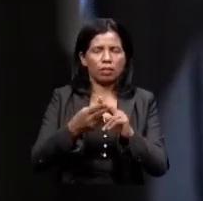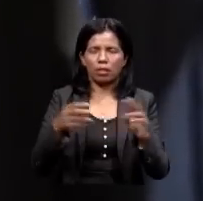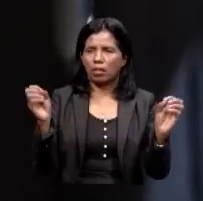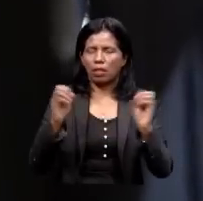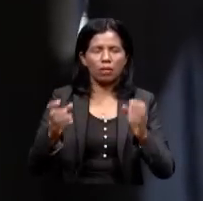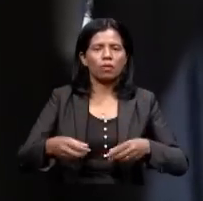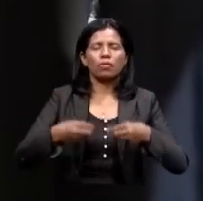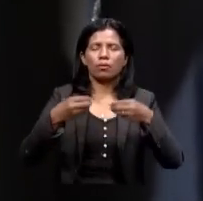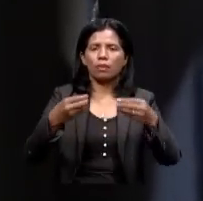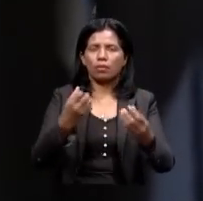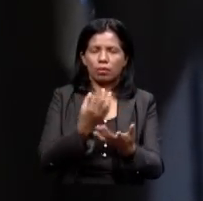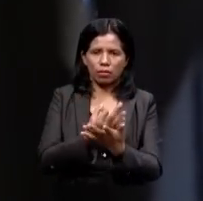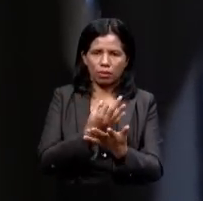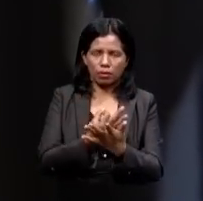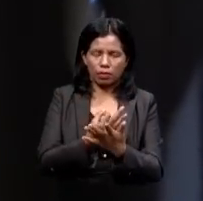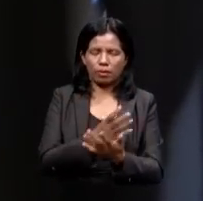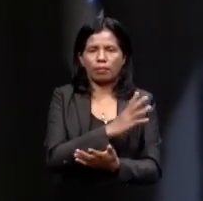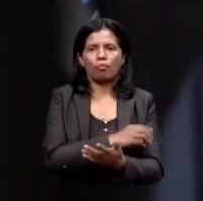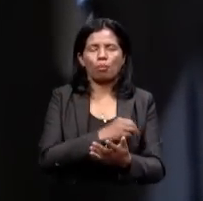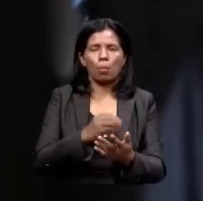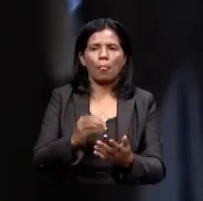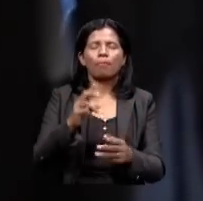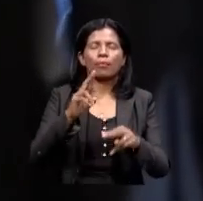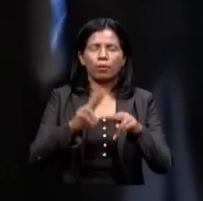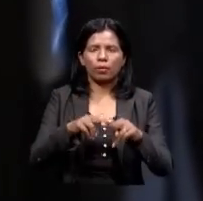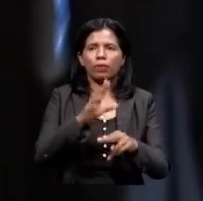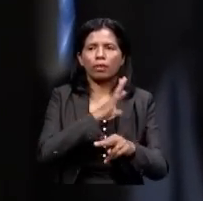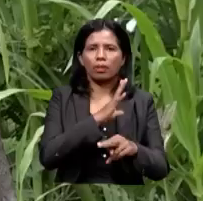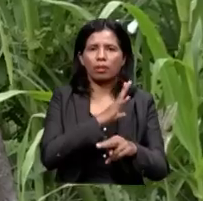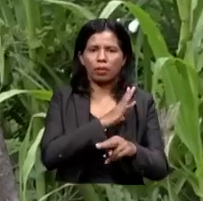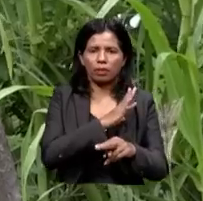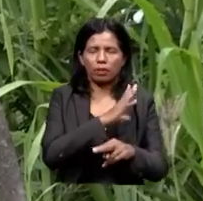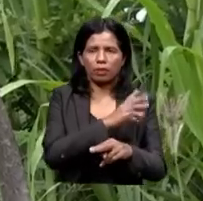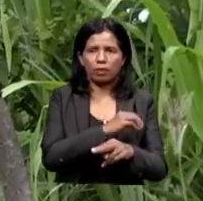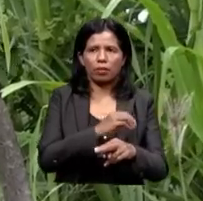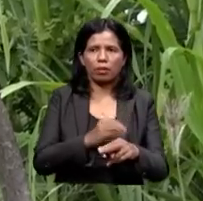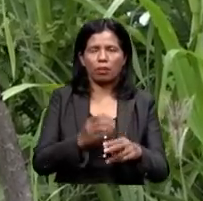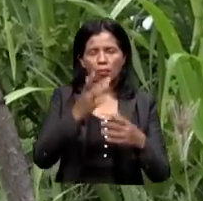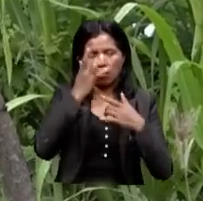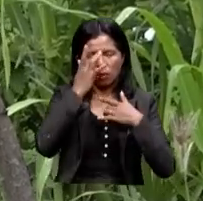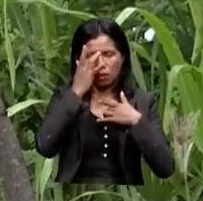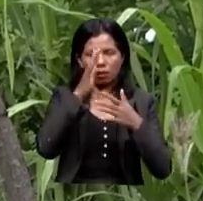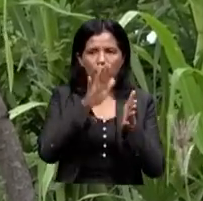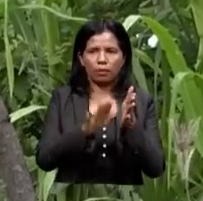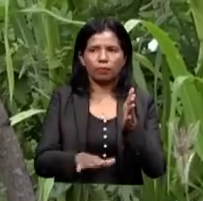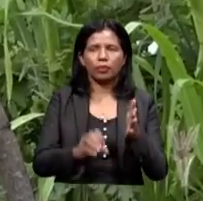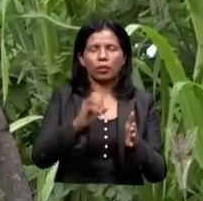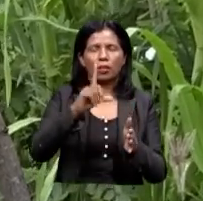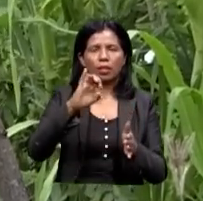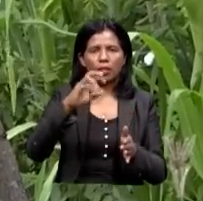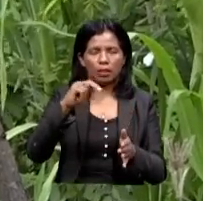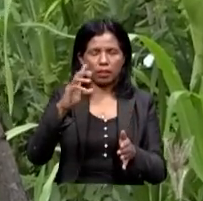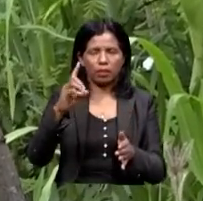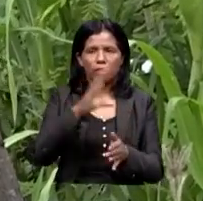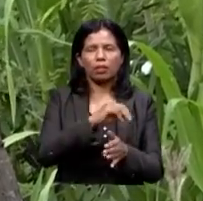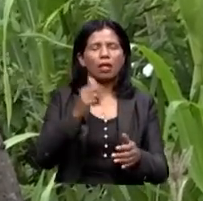osang. Entaun olandino turhein to moras ne tum. Olandino ni atividade lor lorong